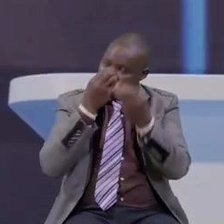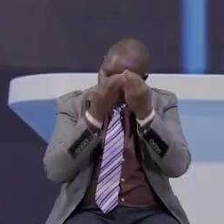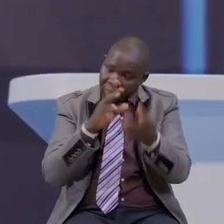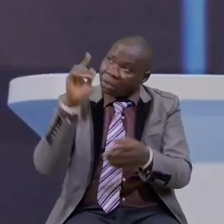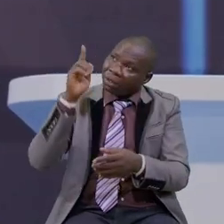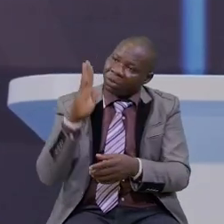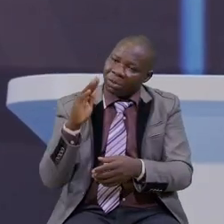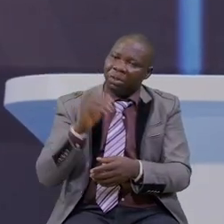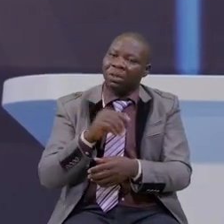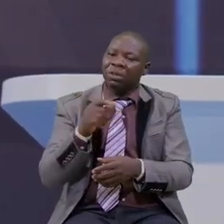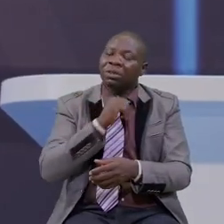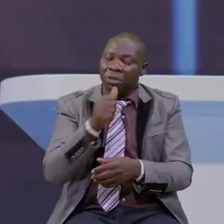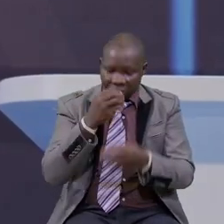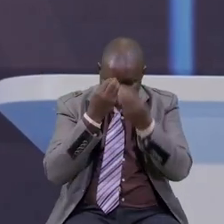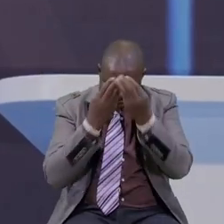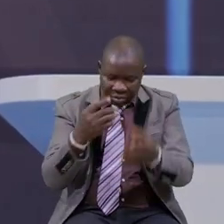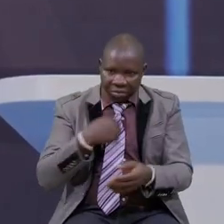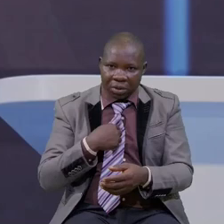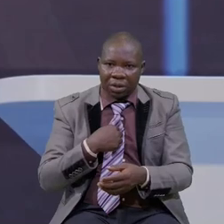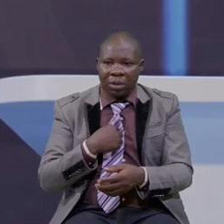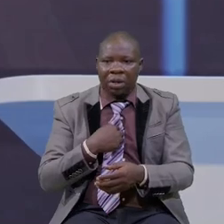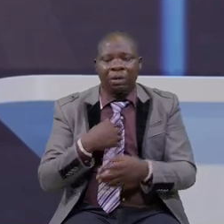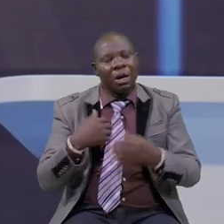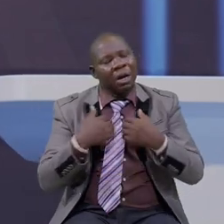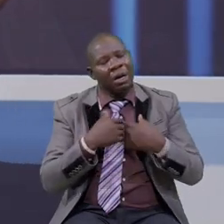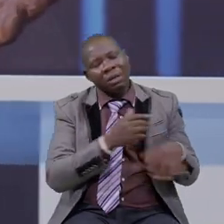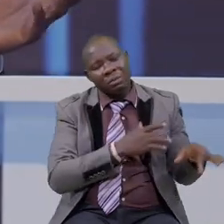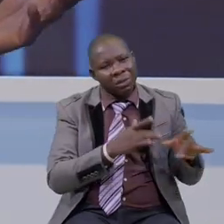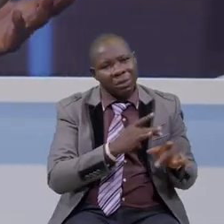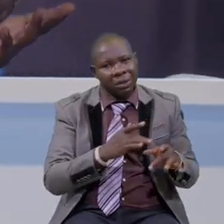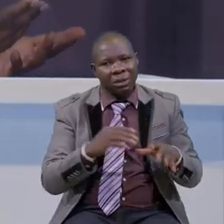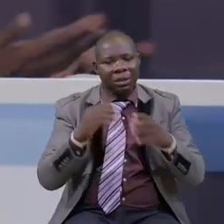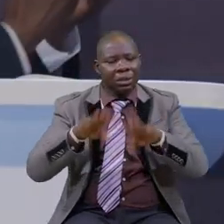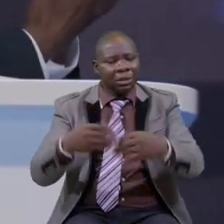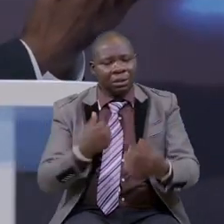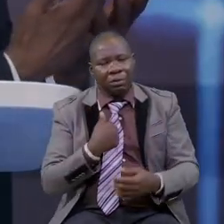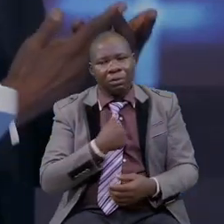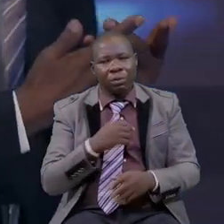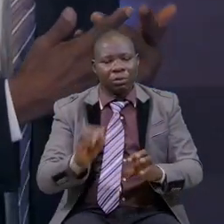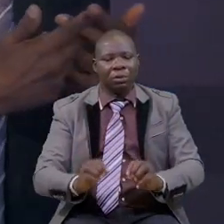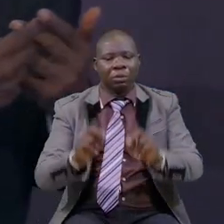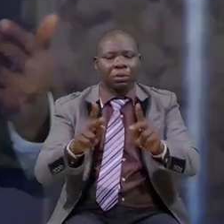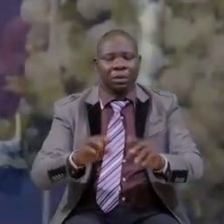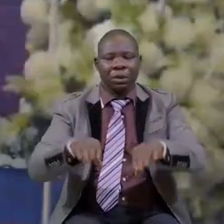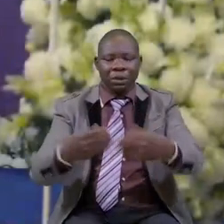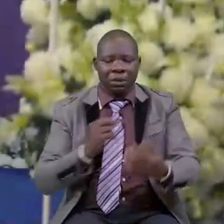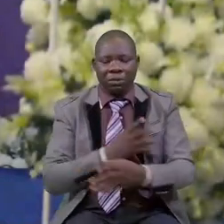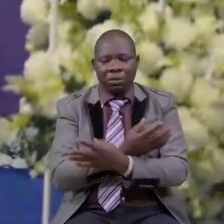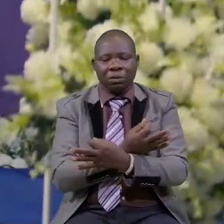m'obéir. Ah, pas de miséricorde. Aie pitié, non. Donne-nous la chance. Donne-nous la